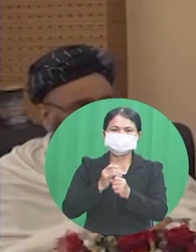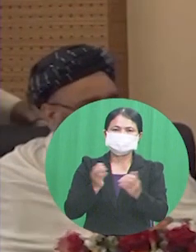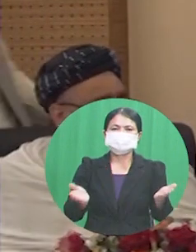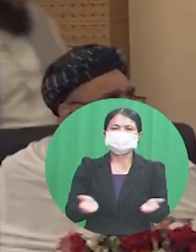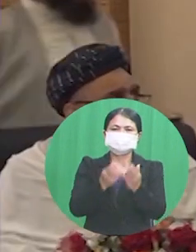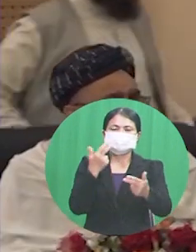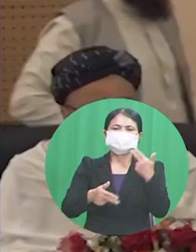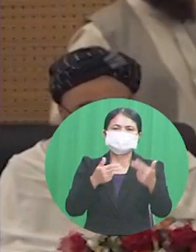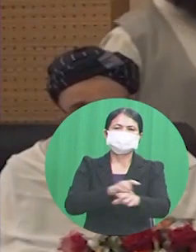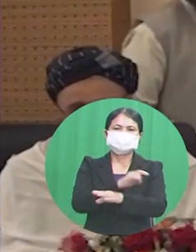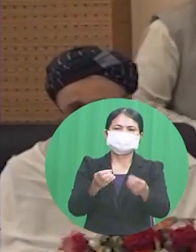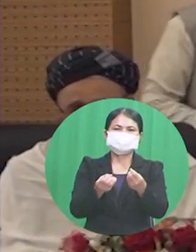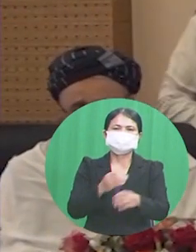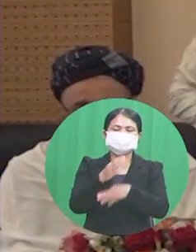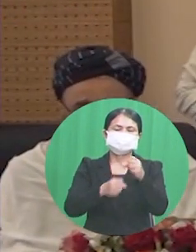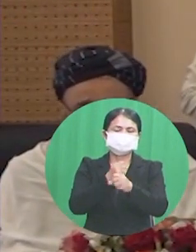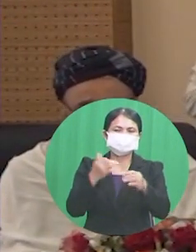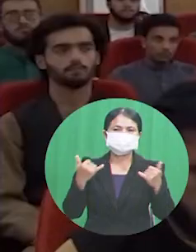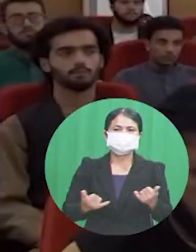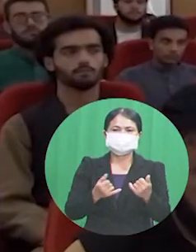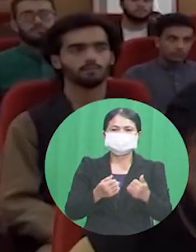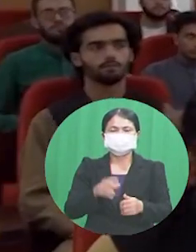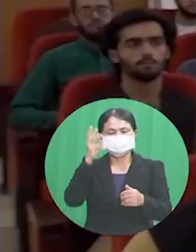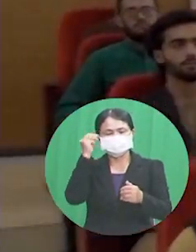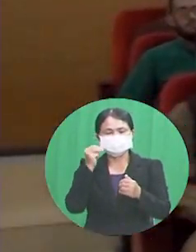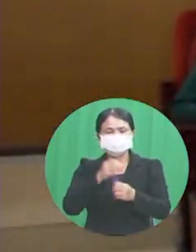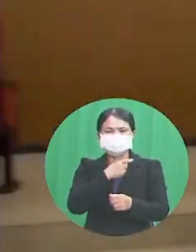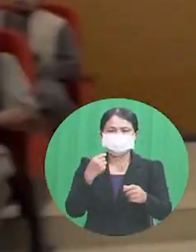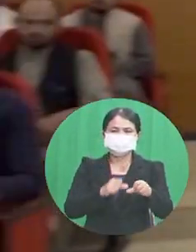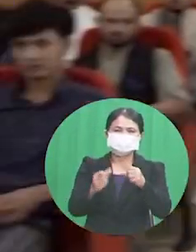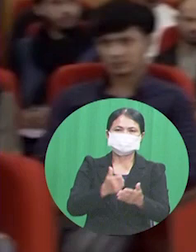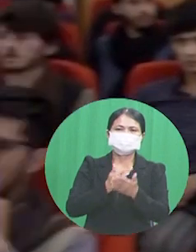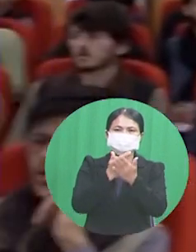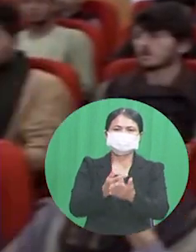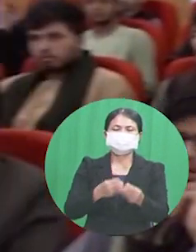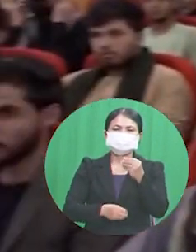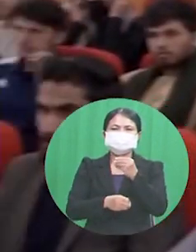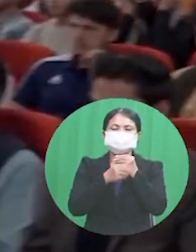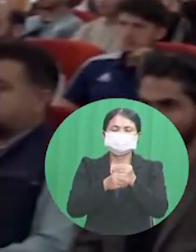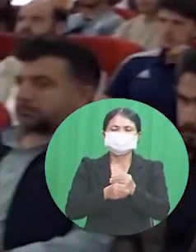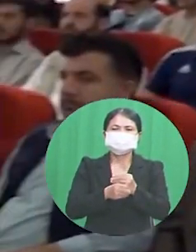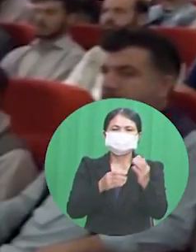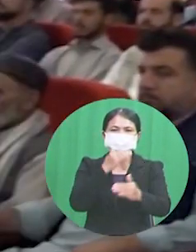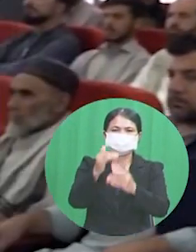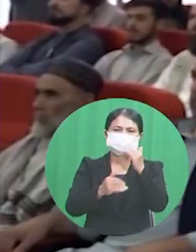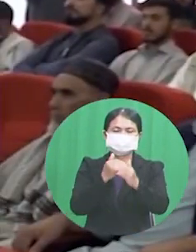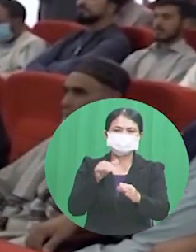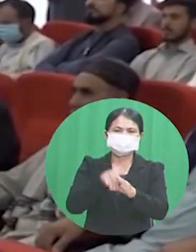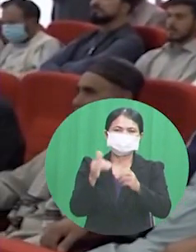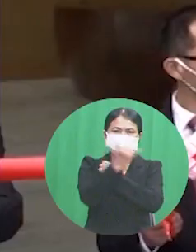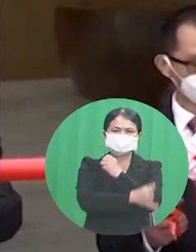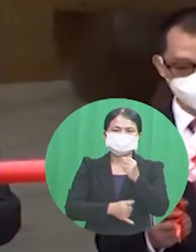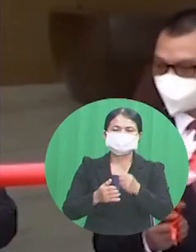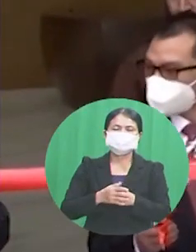ញពីសង្គ្រាមអស់ពេលជាច្រើនឆ្នាំមកនេះហើយសង្ឃឹមថាចិននឹងបន្តផ្តល់ជំនួយបន្ថែមទៀតសម្រាប់ការអភិវឌ្ឍនៅក្នុងប្រ